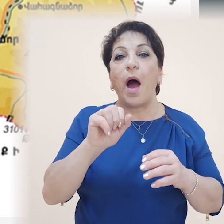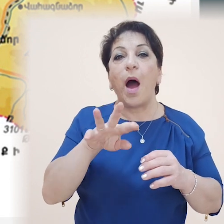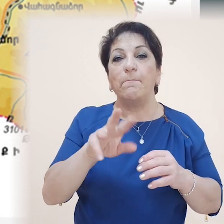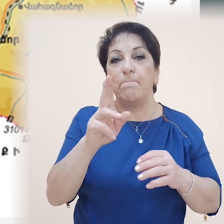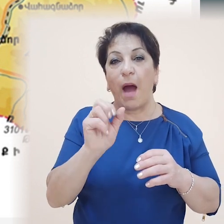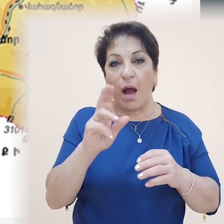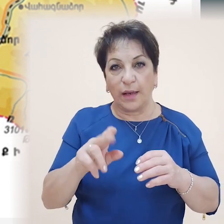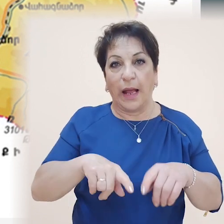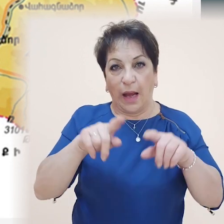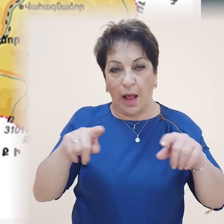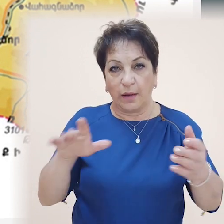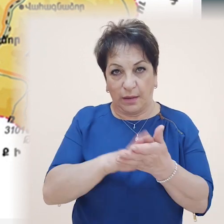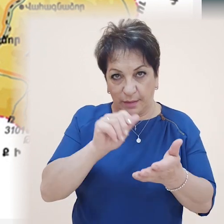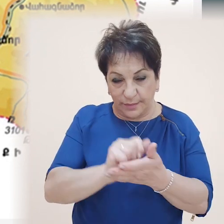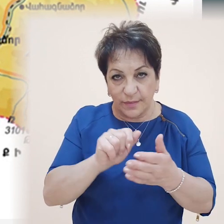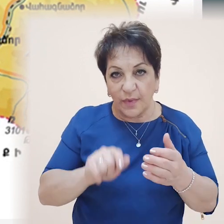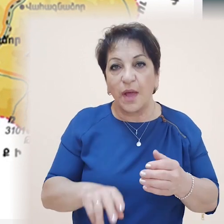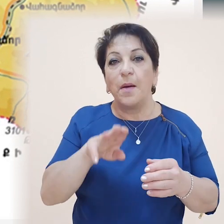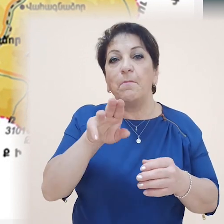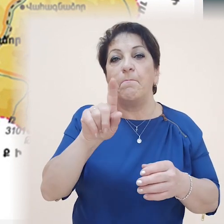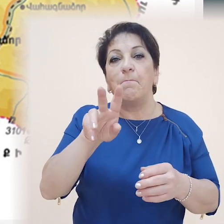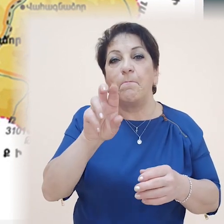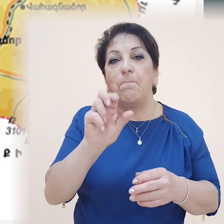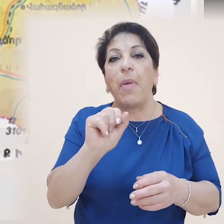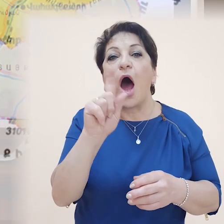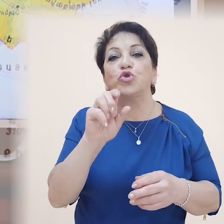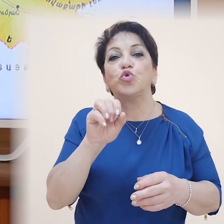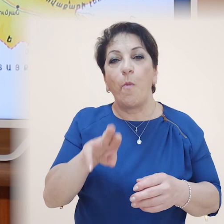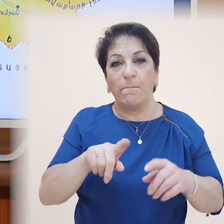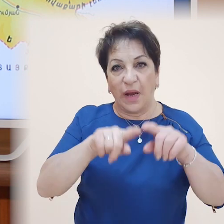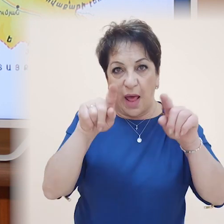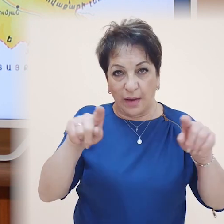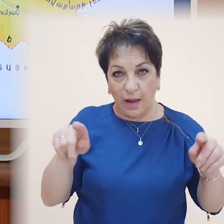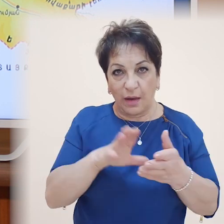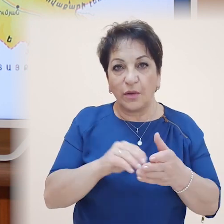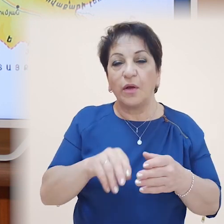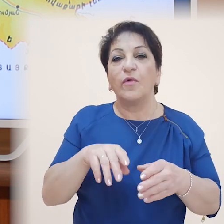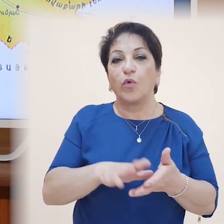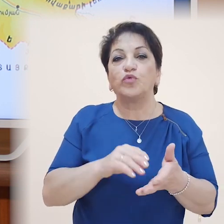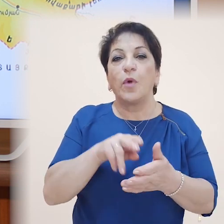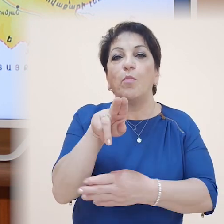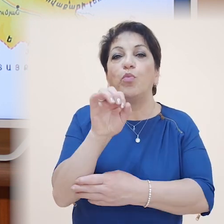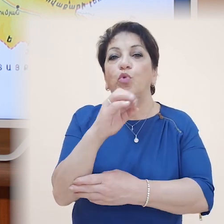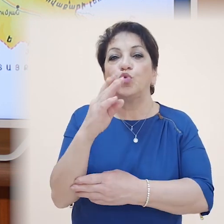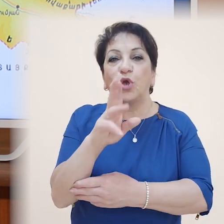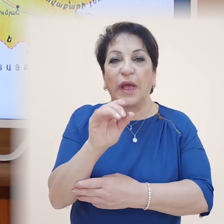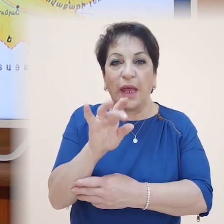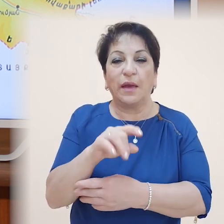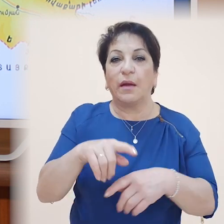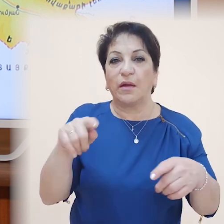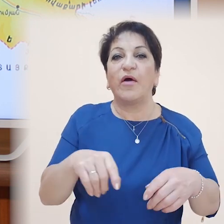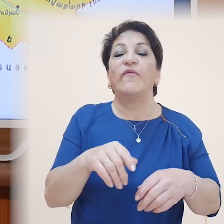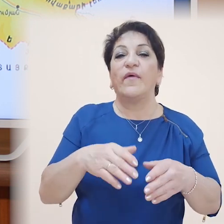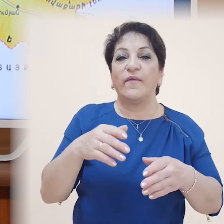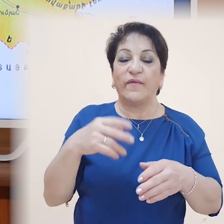լերները։ Մարզիք ենտրոնական մասով տարացվում են բազումի լերները, որտեղ է գտնվում պուշկինի լերնանցքը, որով անցնում է